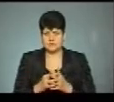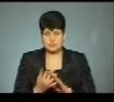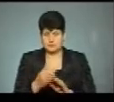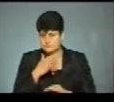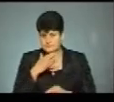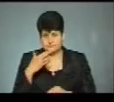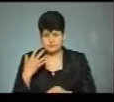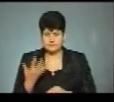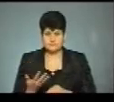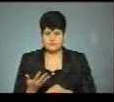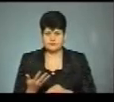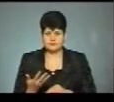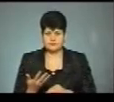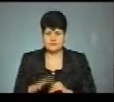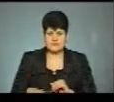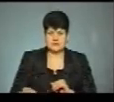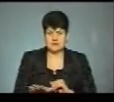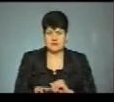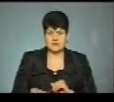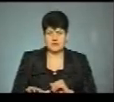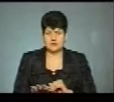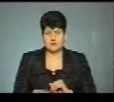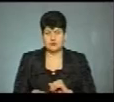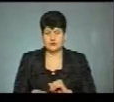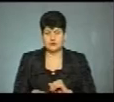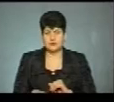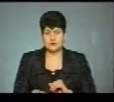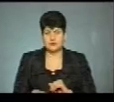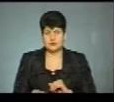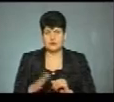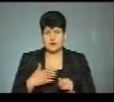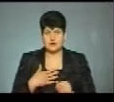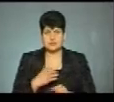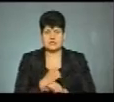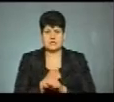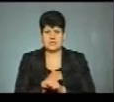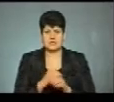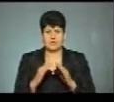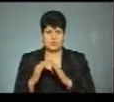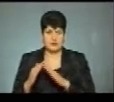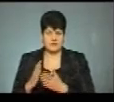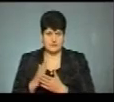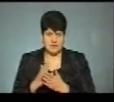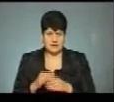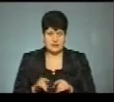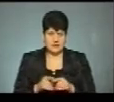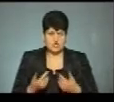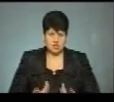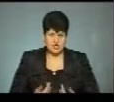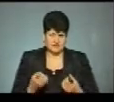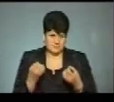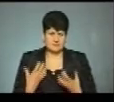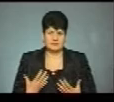багато на території тої нашої санаторії будинків є, таких жилих, що